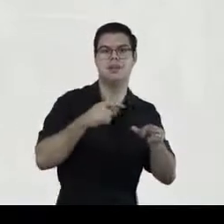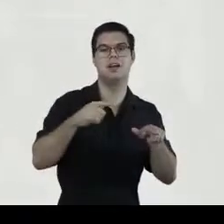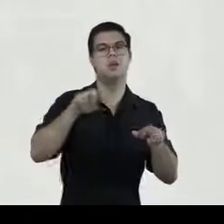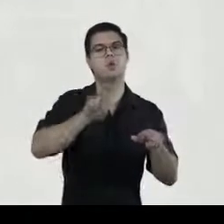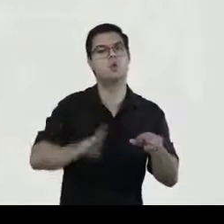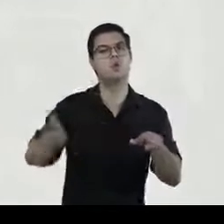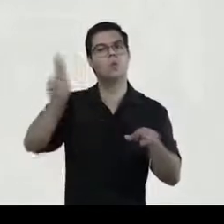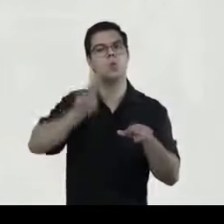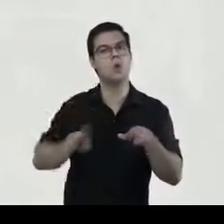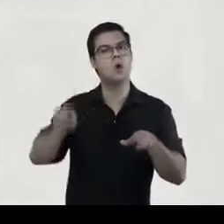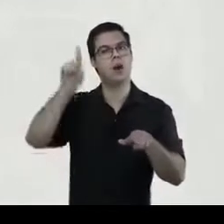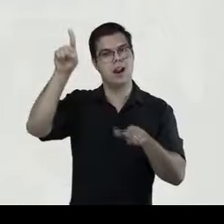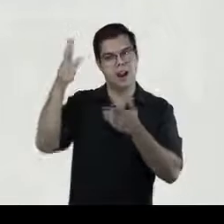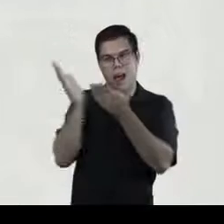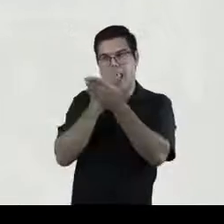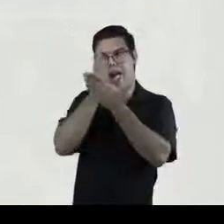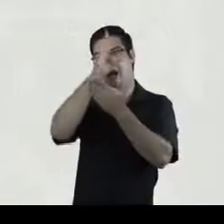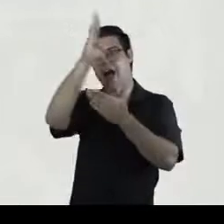z.B.